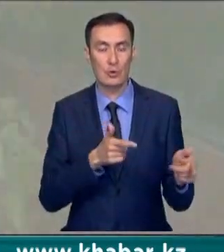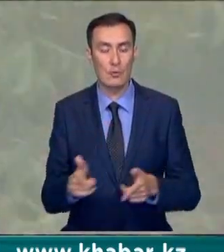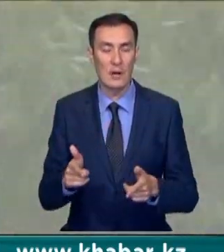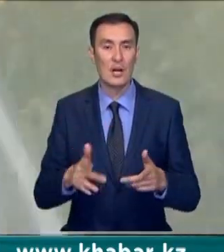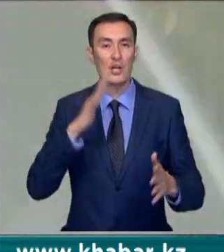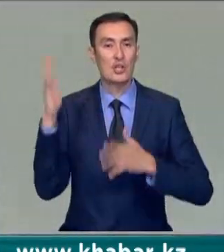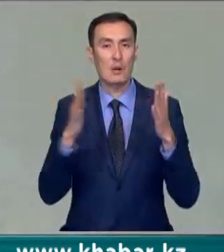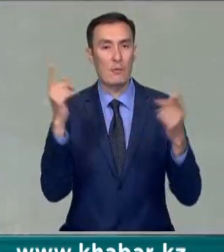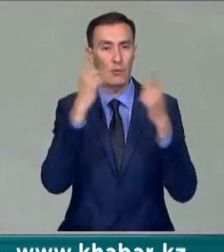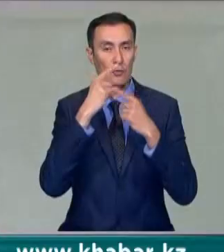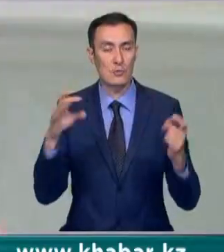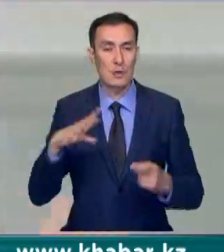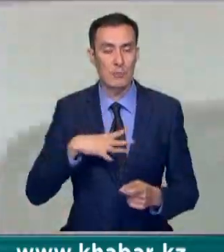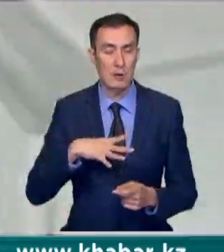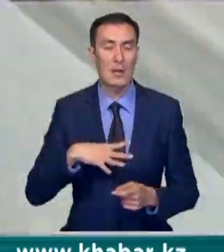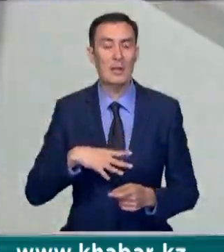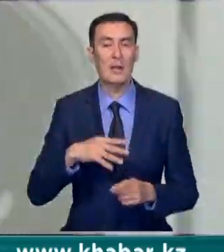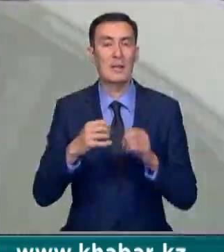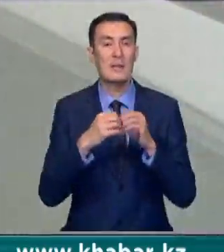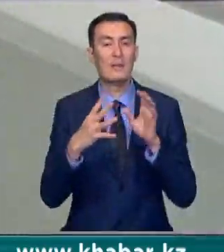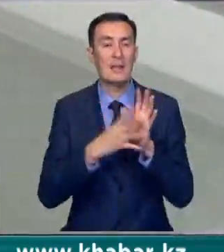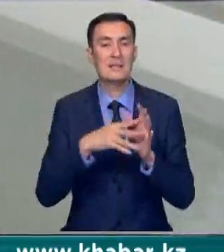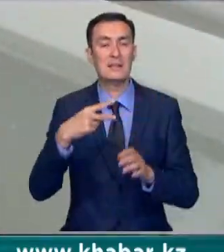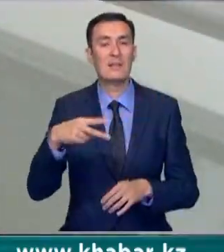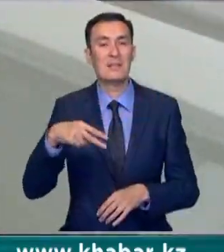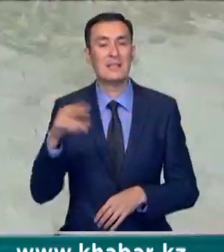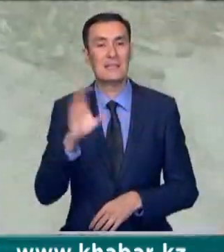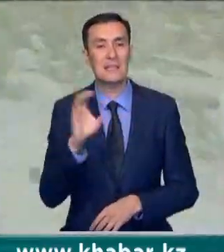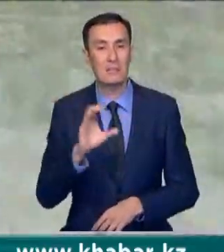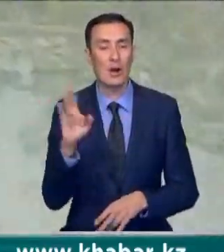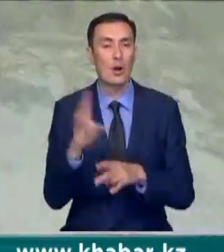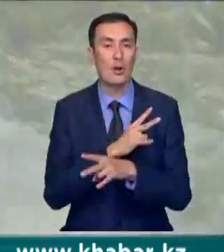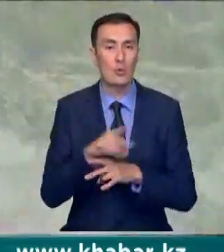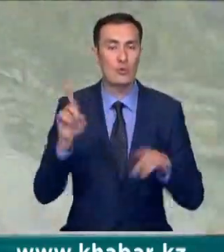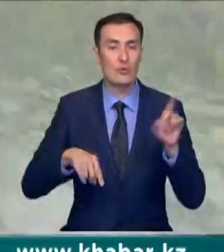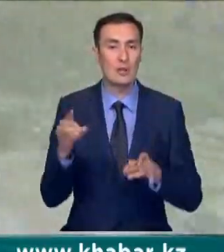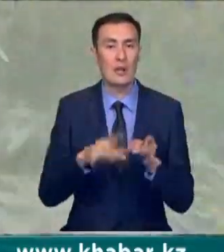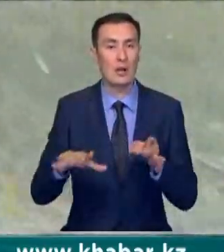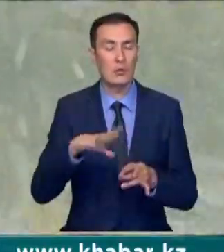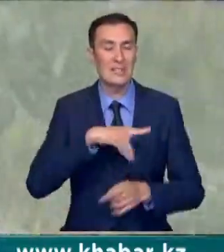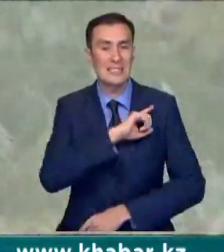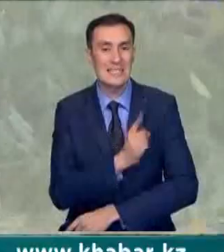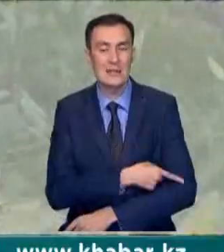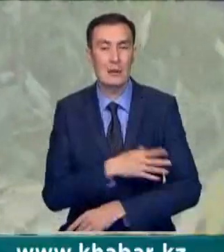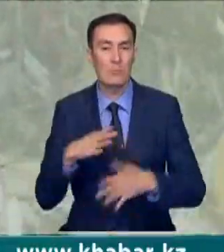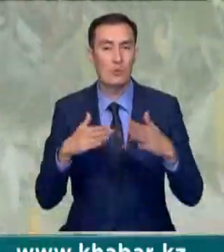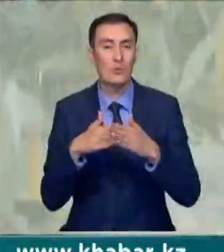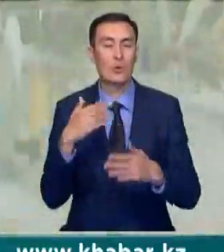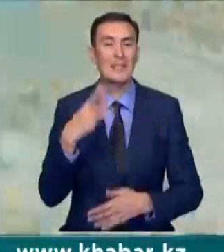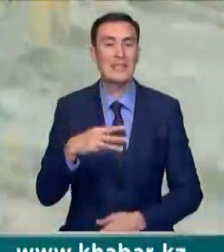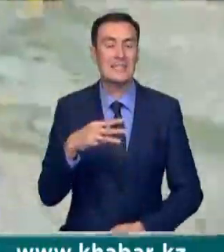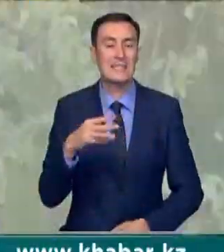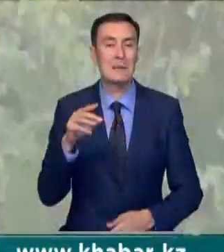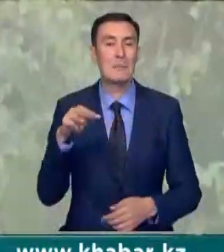Штормовое предупреждение в регионе было объявлено на 19 и 20 сентября. Ночью в некоторых районах сила ветра достигала 30